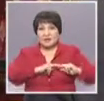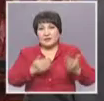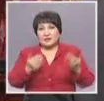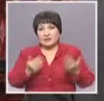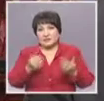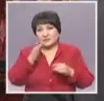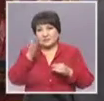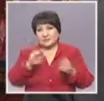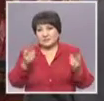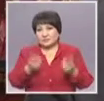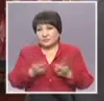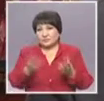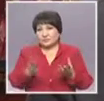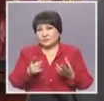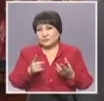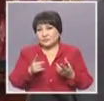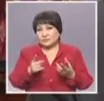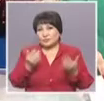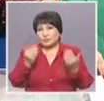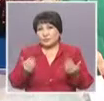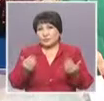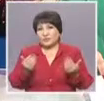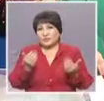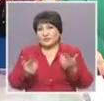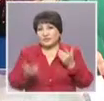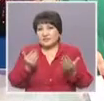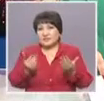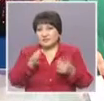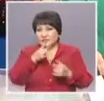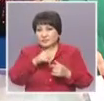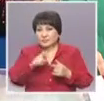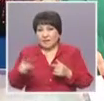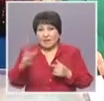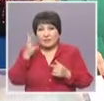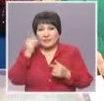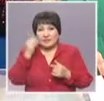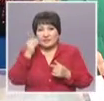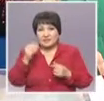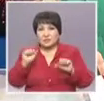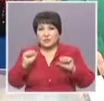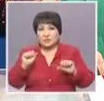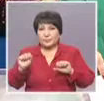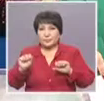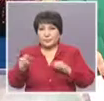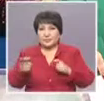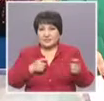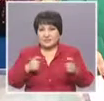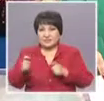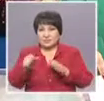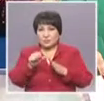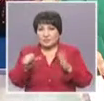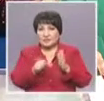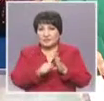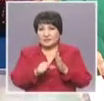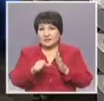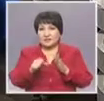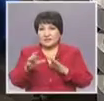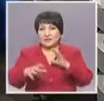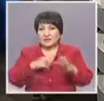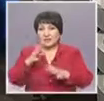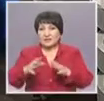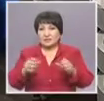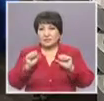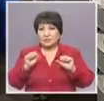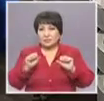кететін болсақ, осы бүгінгі таңға дейін Алматы қаласы спорт басқармасы 16 халықаралық дәрежедегі спорт шебері,